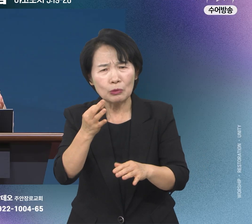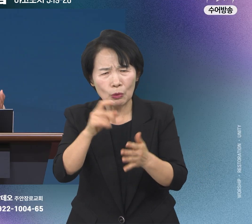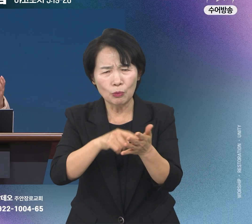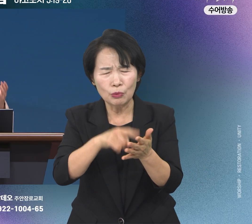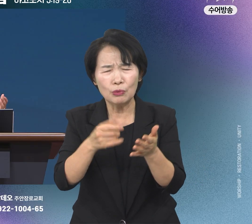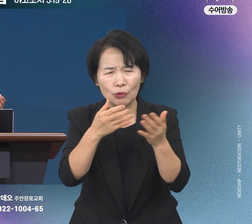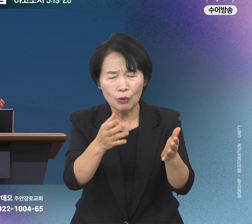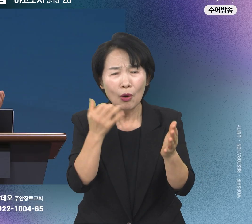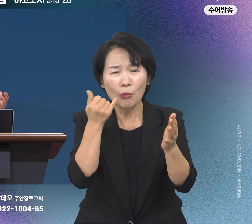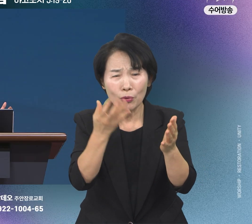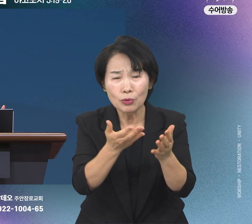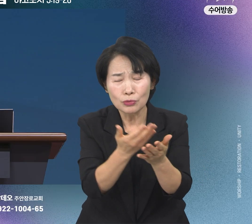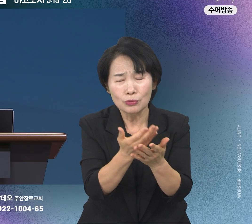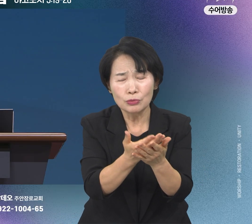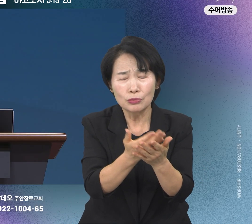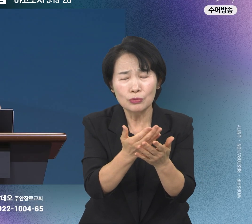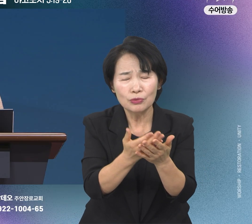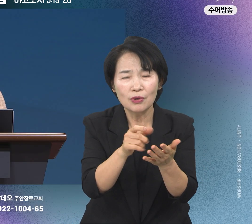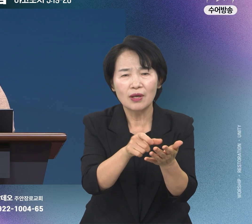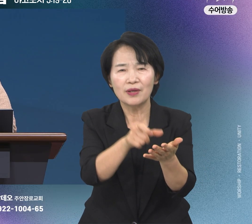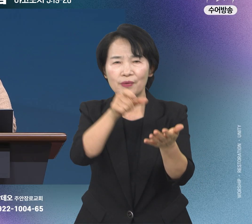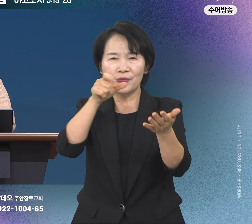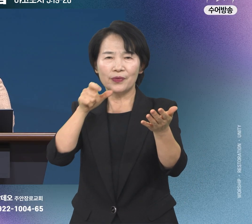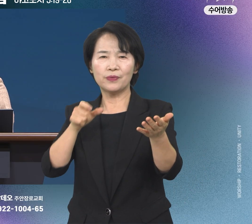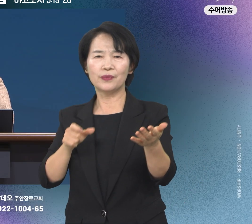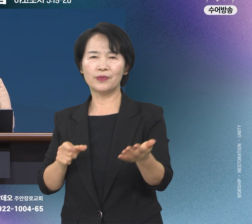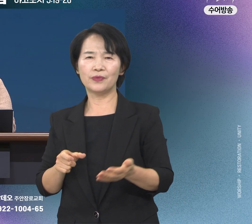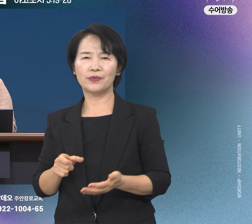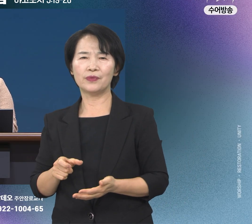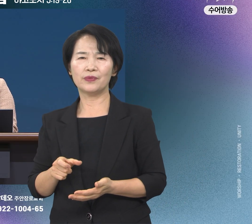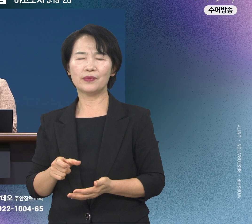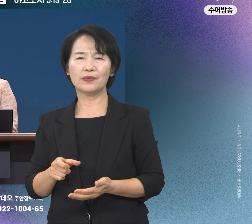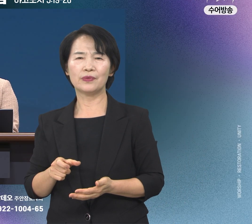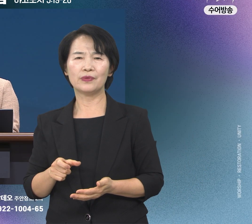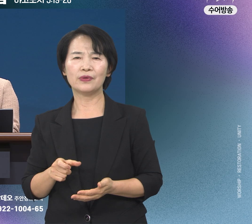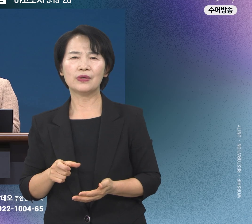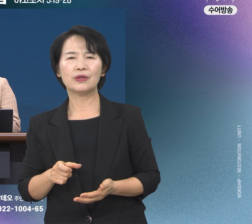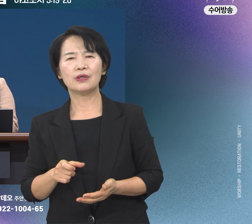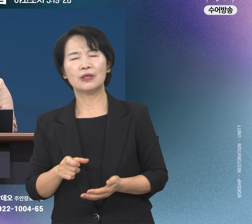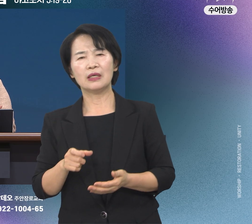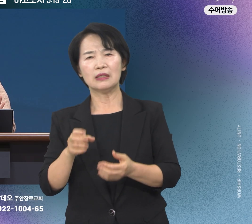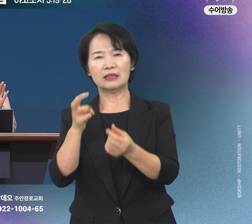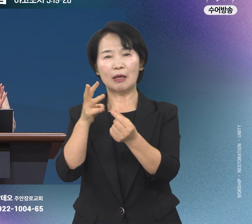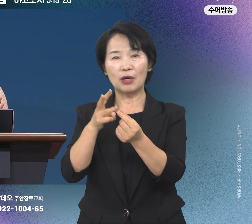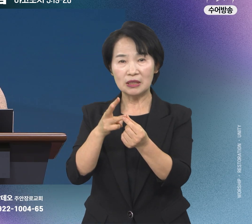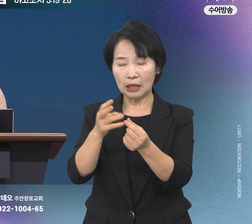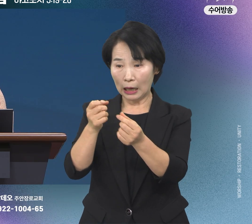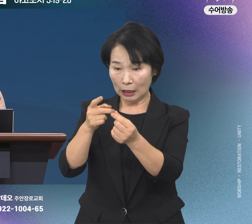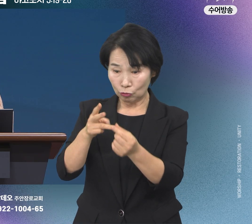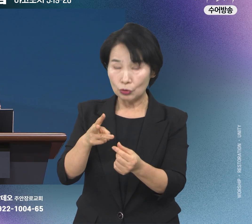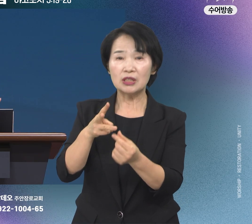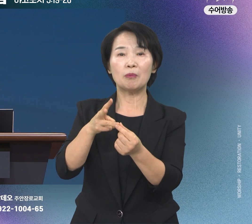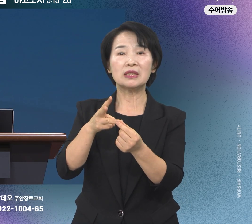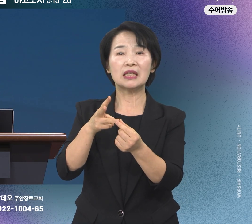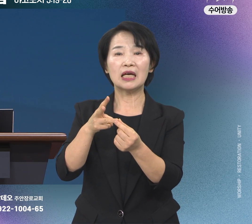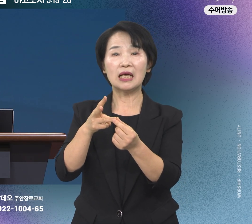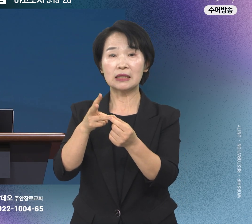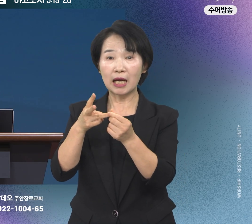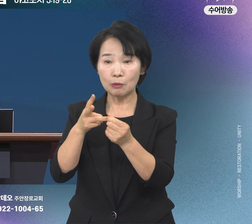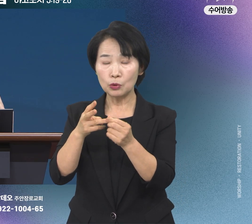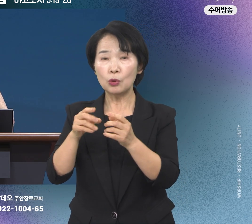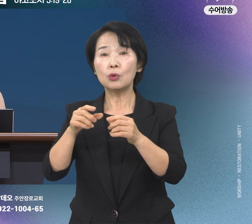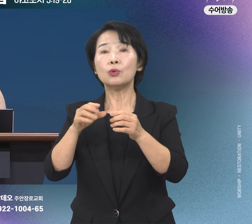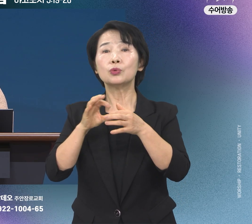자연스럽게 주고받는 상황을 만듭니다. 그렇게 신천지 C를 통해서 전도 대상자는 평소 친하게